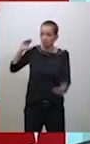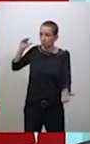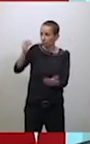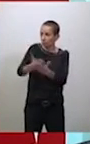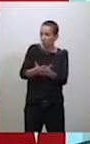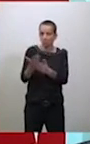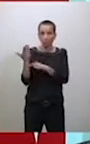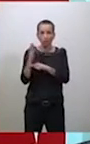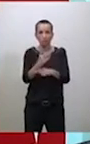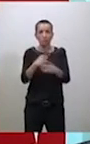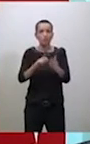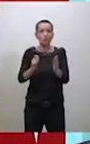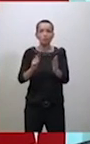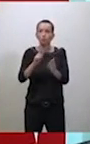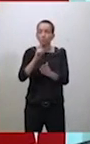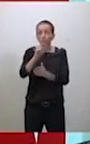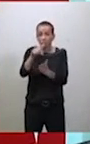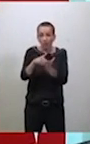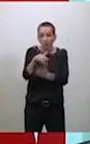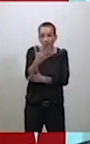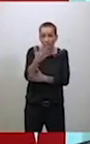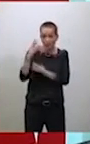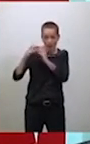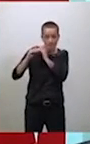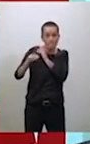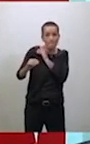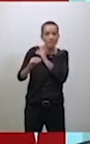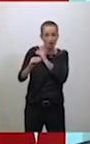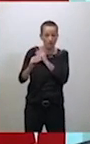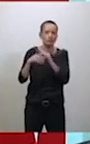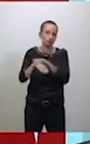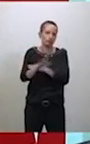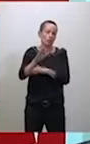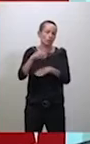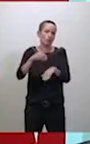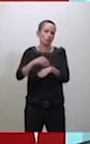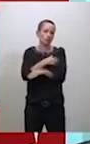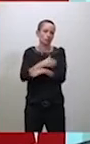conseil municipal depuis 2015. Donc, un certain nombre de